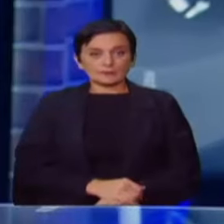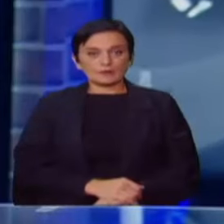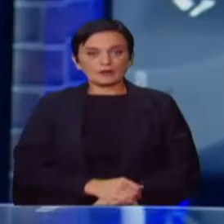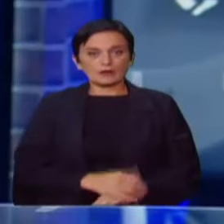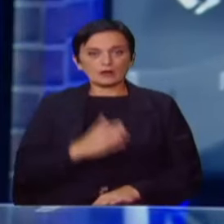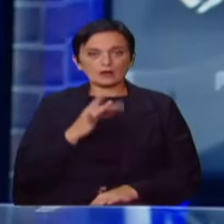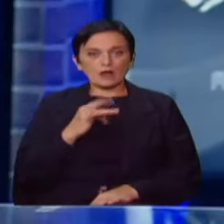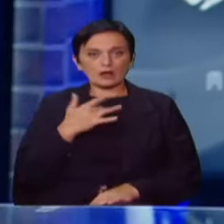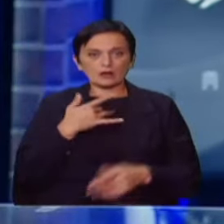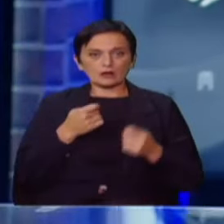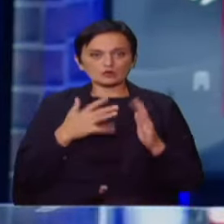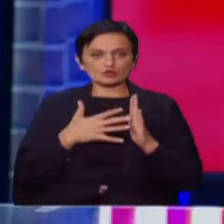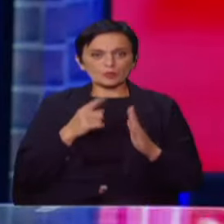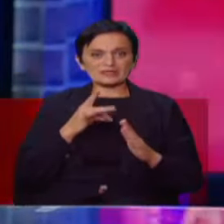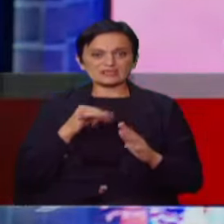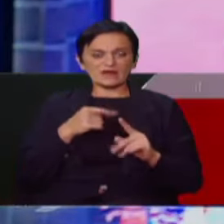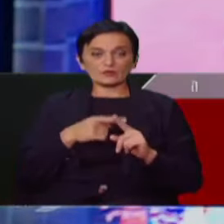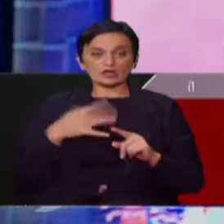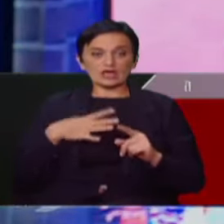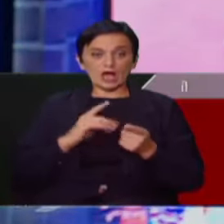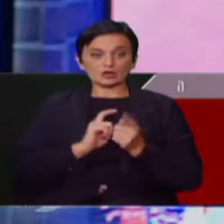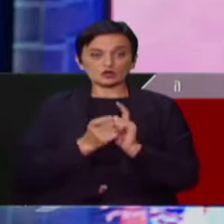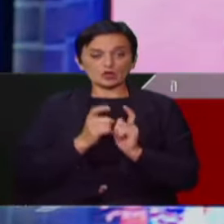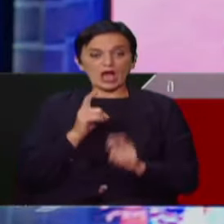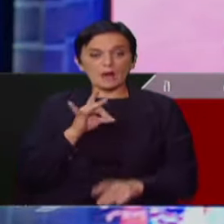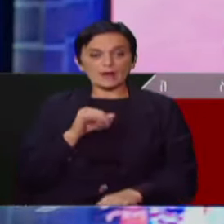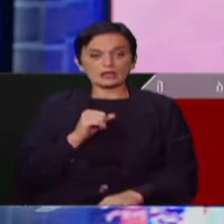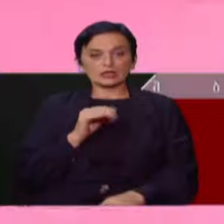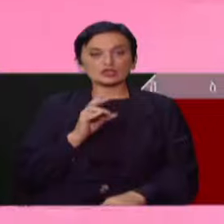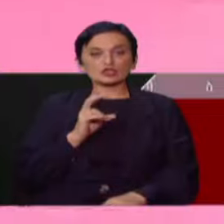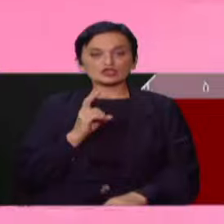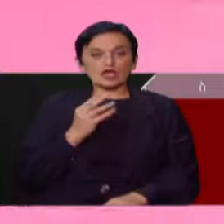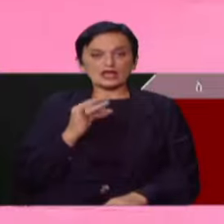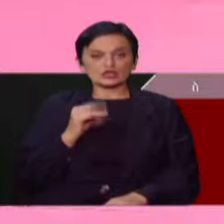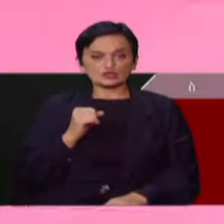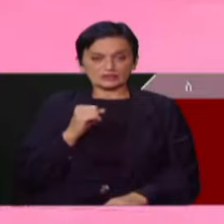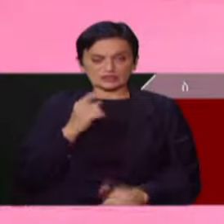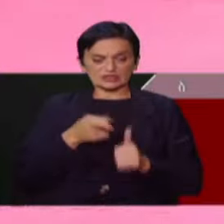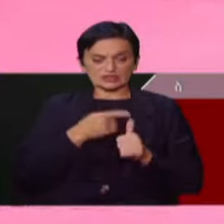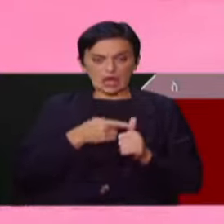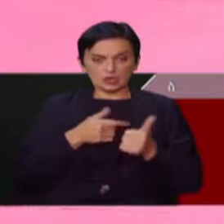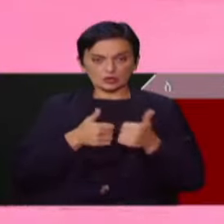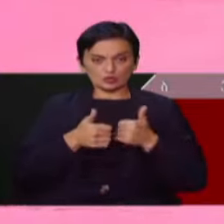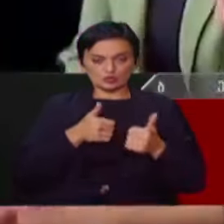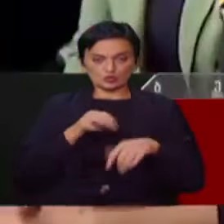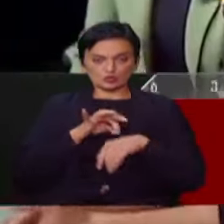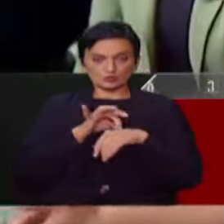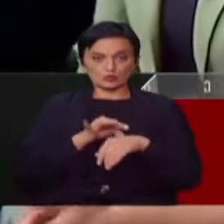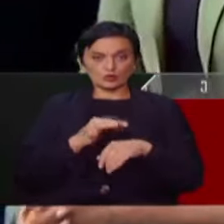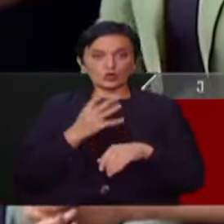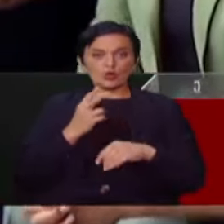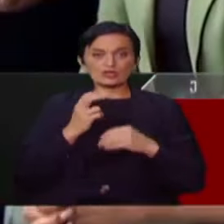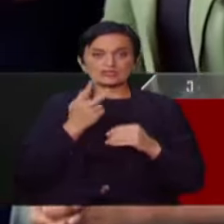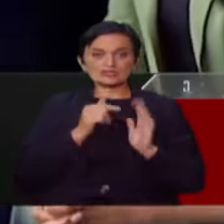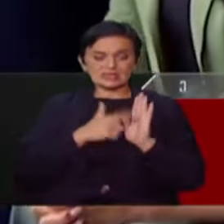Karelis municipalitetis sopel Zlevi Jvarshi kartul chidaobashi Shota Khabarelisa da Nikolos Sherazadishvilis sakhelobis turniri gaimarta. 4 tsonit